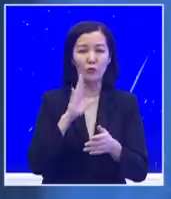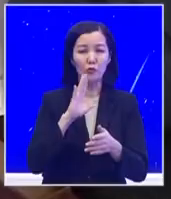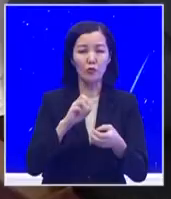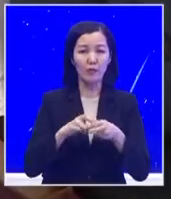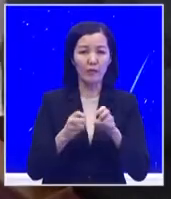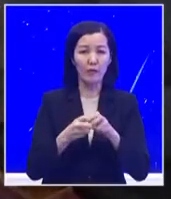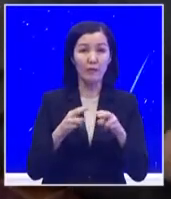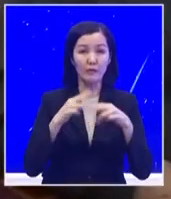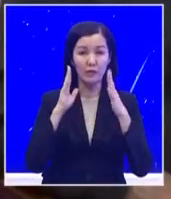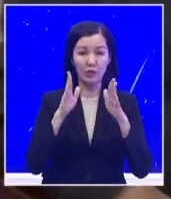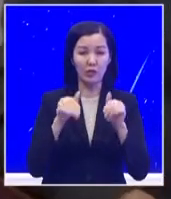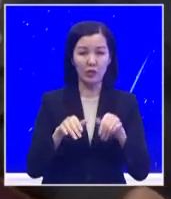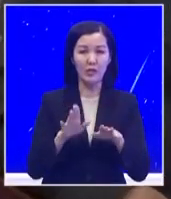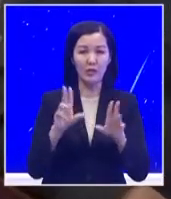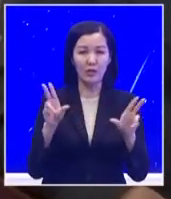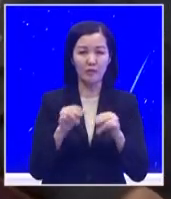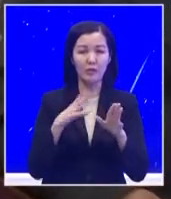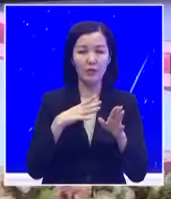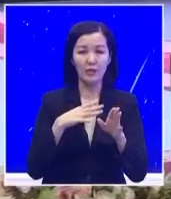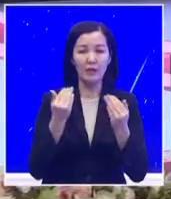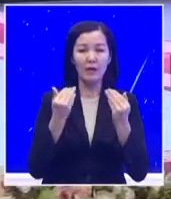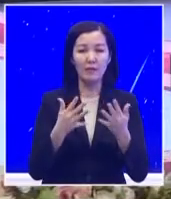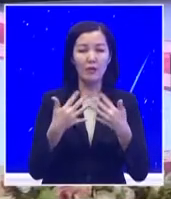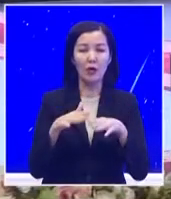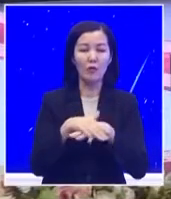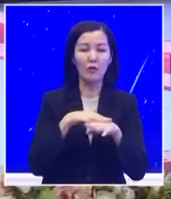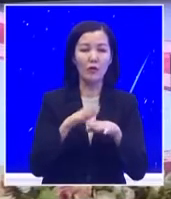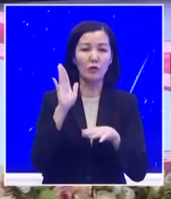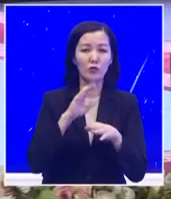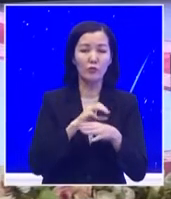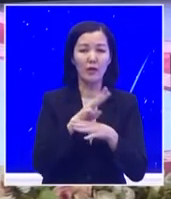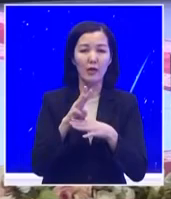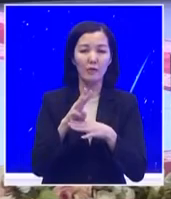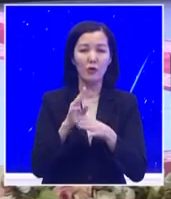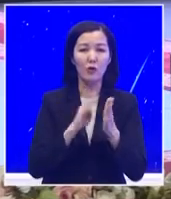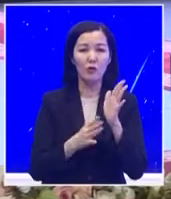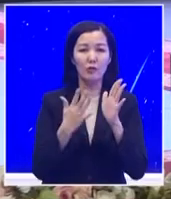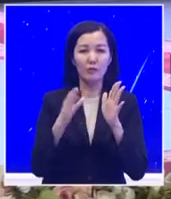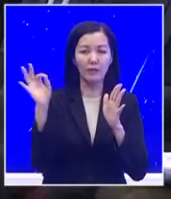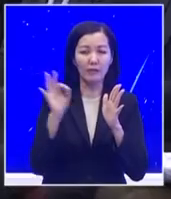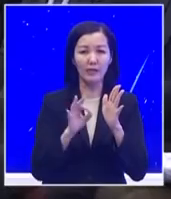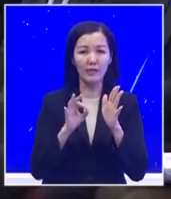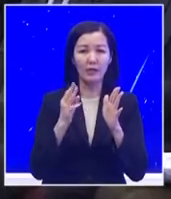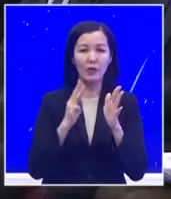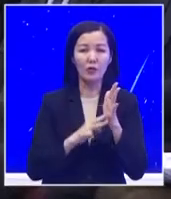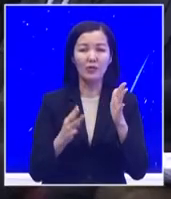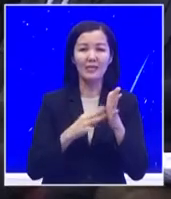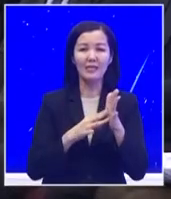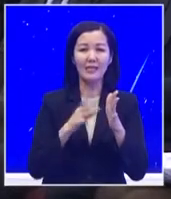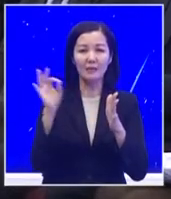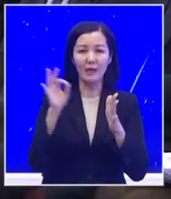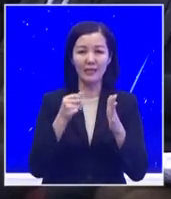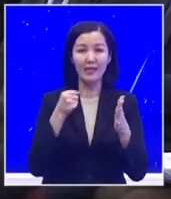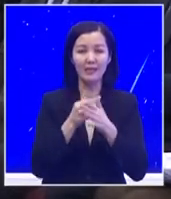аяқсыз қалмайтынын айтты. Яғни биыл елді мекендерді тіршілік нәрімен қамту 95%-дан 98%